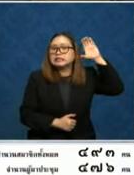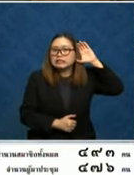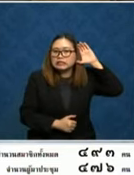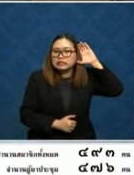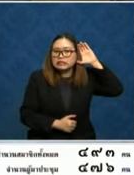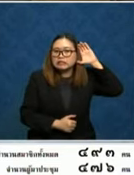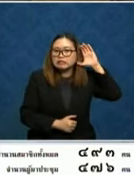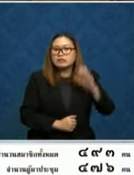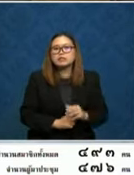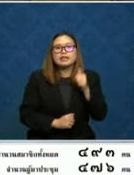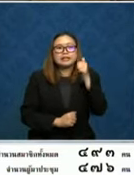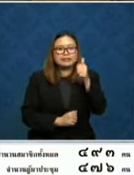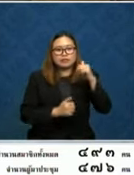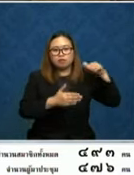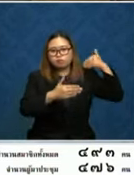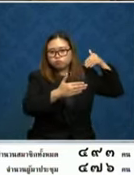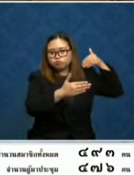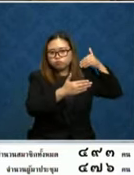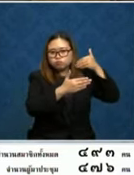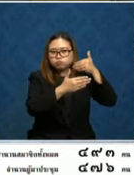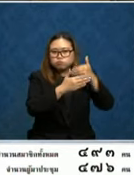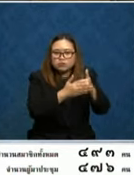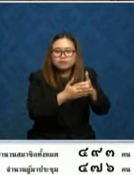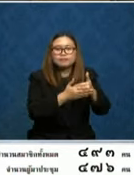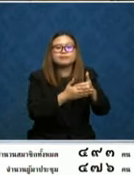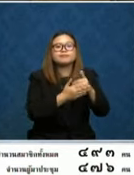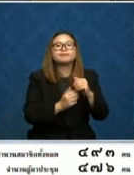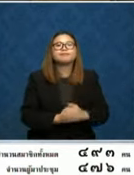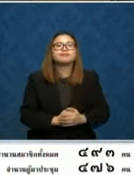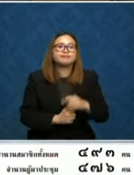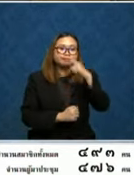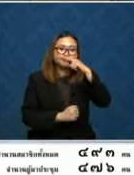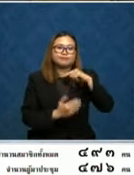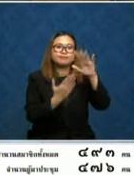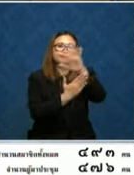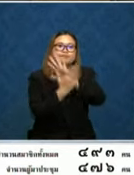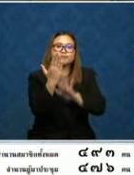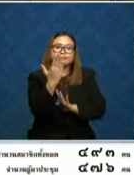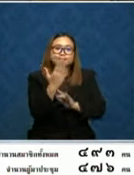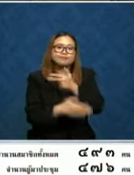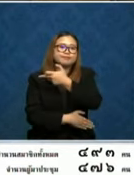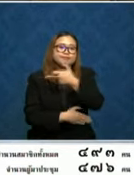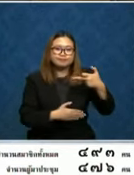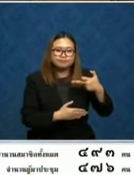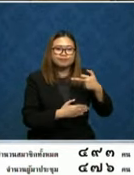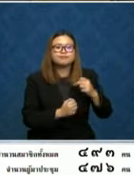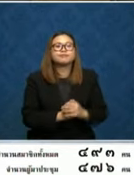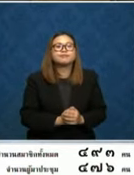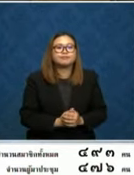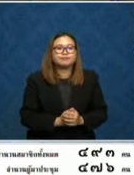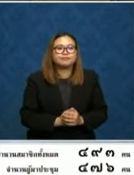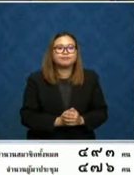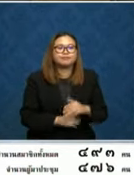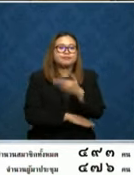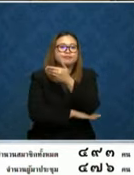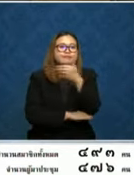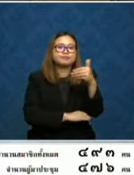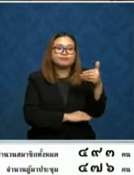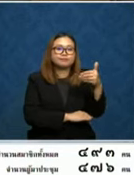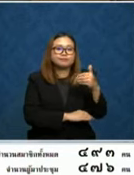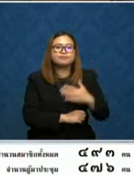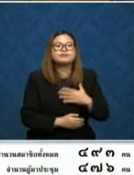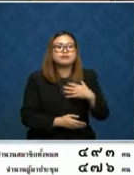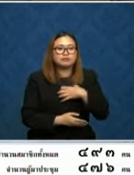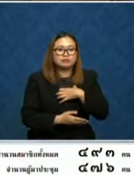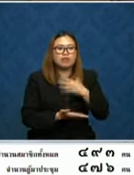าให้กลับมาเป็นสายการบินแห่งชาติของประเทศไทยอีกครั้งหนึ่งแค่นั้นเองครับสิ่งที่ผมนำอภิปรายในวันนี้ครับด้วยความห่วง